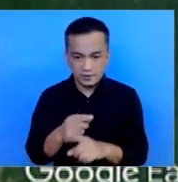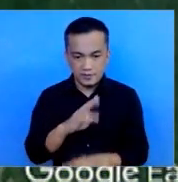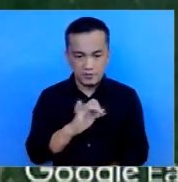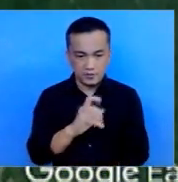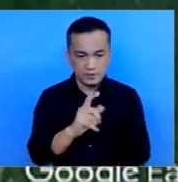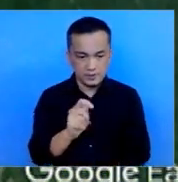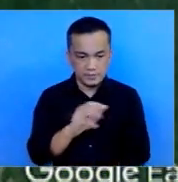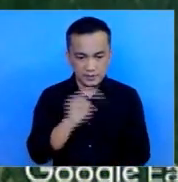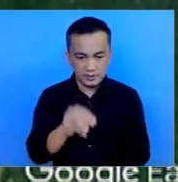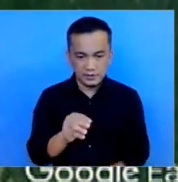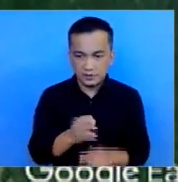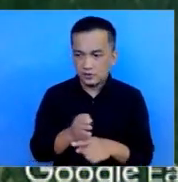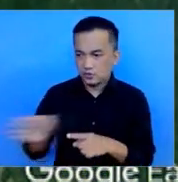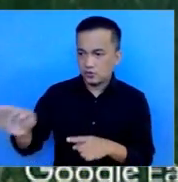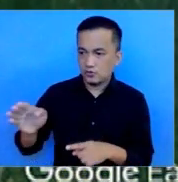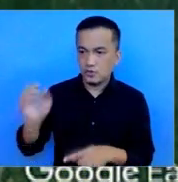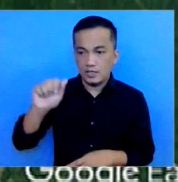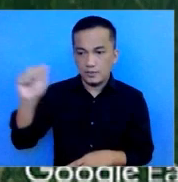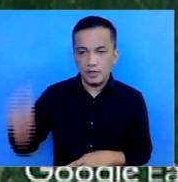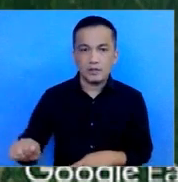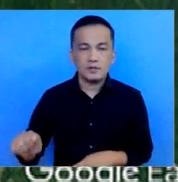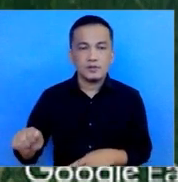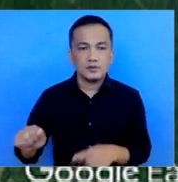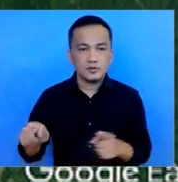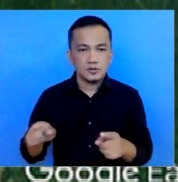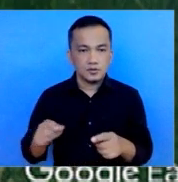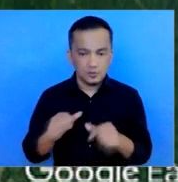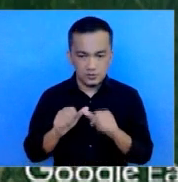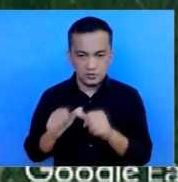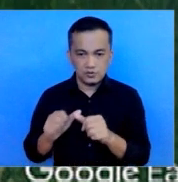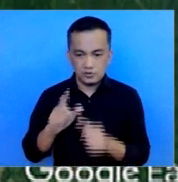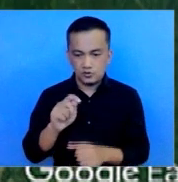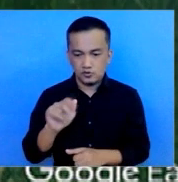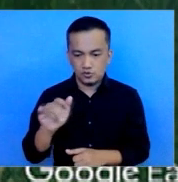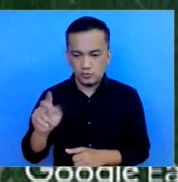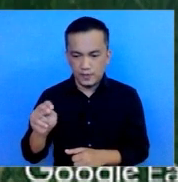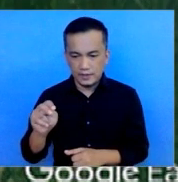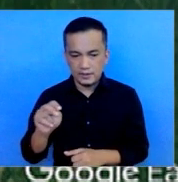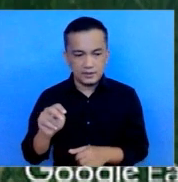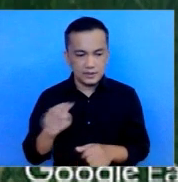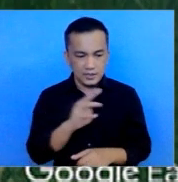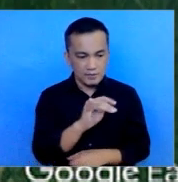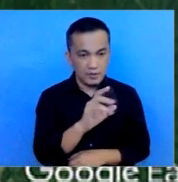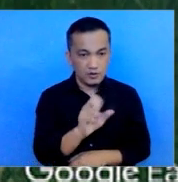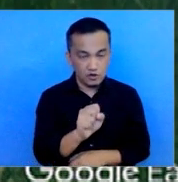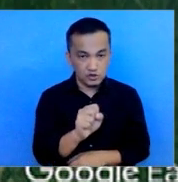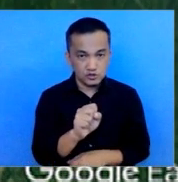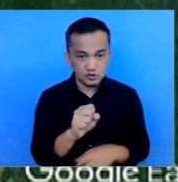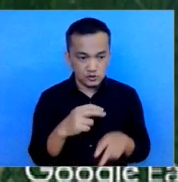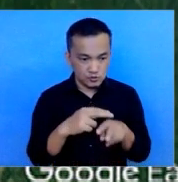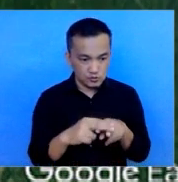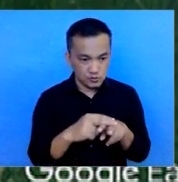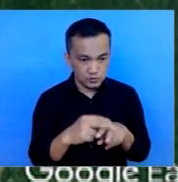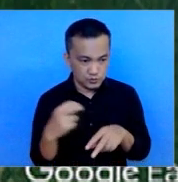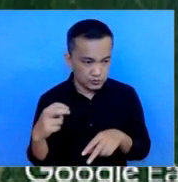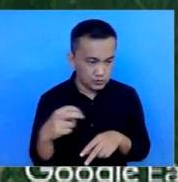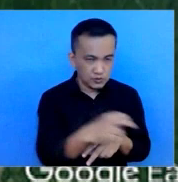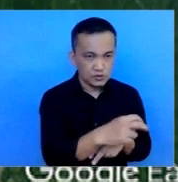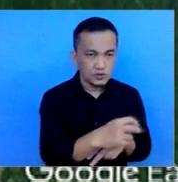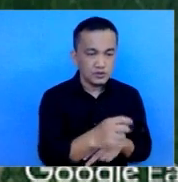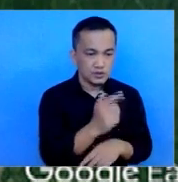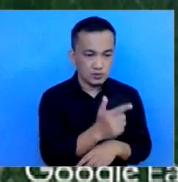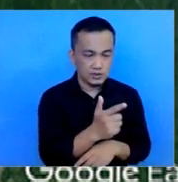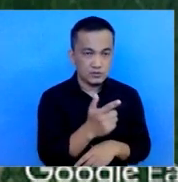Maynila hanggang sa Alabang, Muntinlupa, pati na yung ongoing na Tutuban-Malolos Railway Project na inaasahang matatapos sa second quarter ng taong